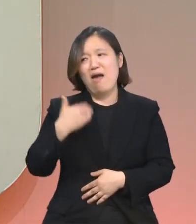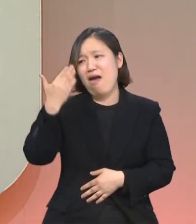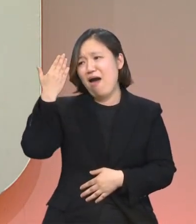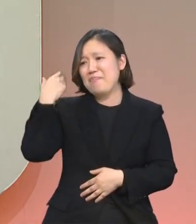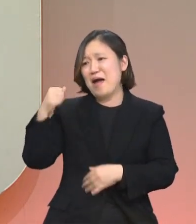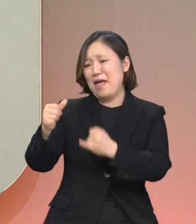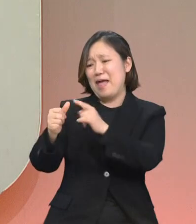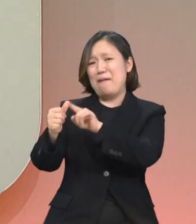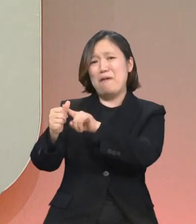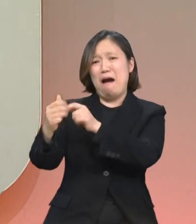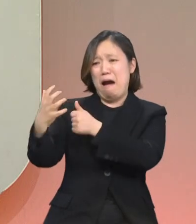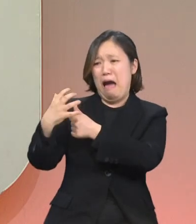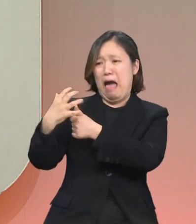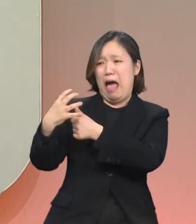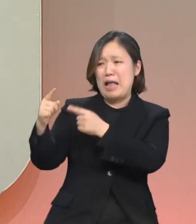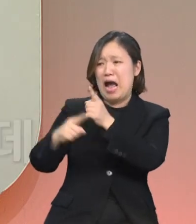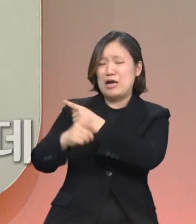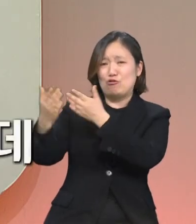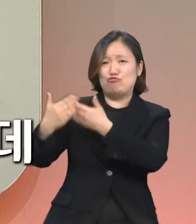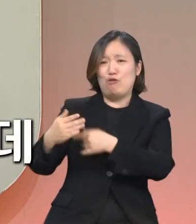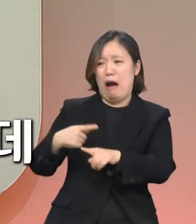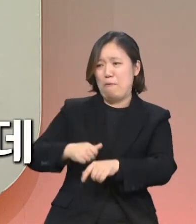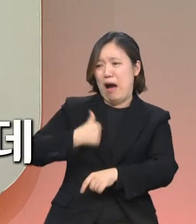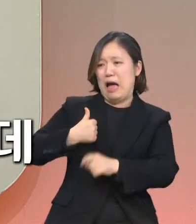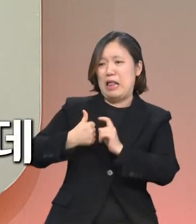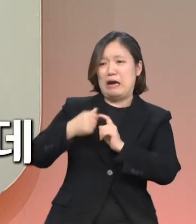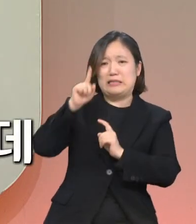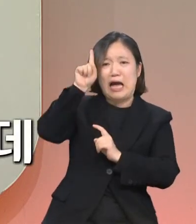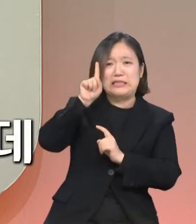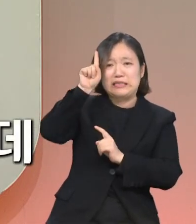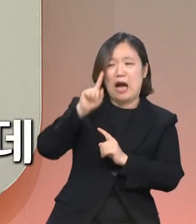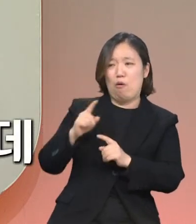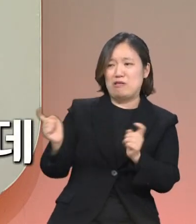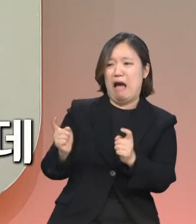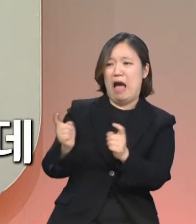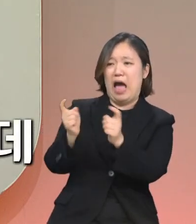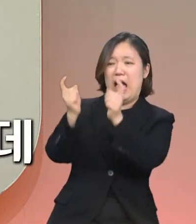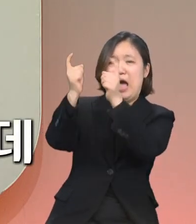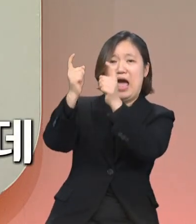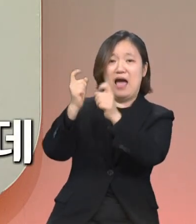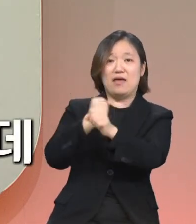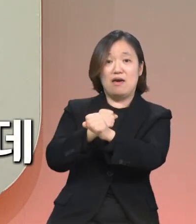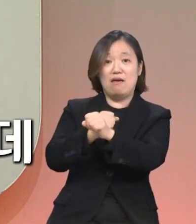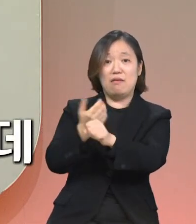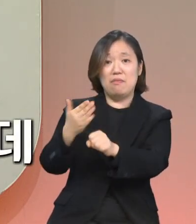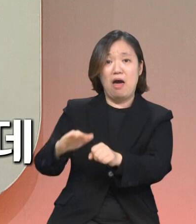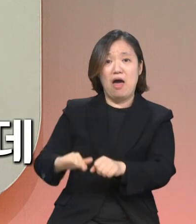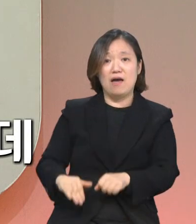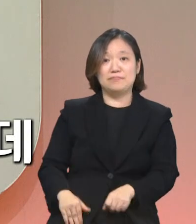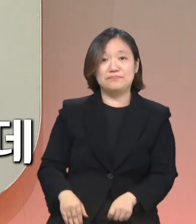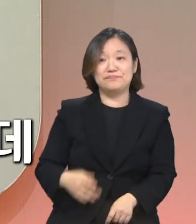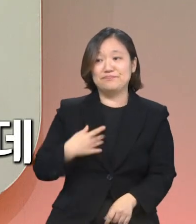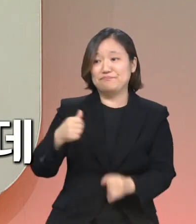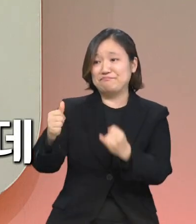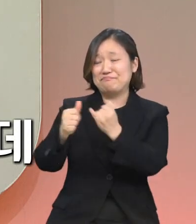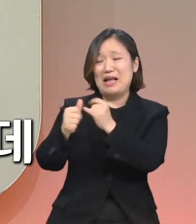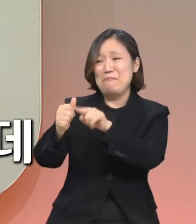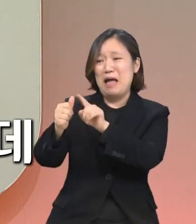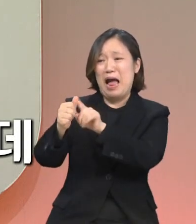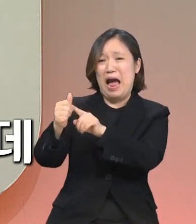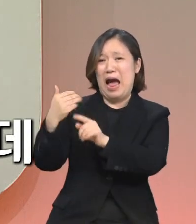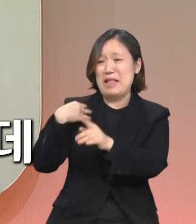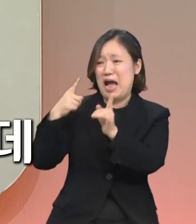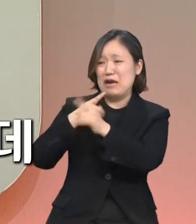그렇게 남편이 자기 속을 쿡쿡 찌르면 화가 나고 짜증나고 말싸움하고 부부싸움을 했는데 이제는 남편이